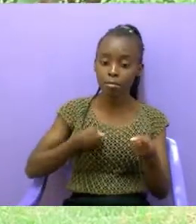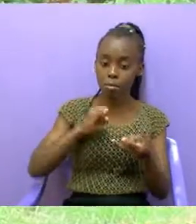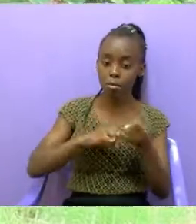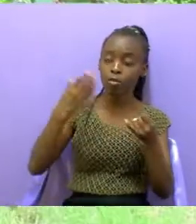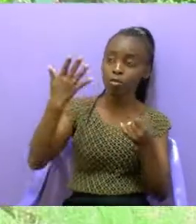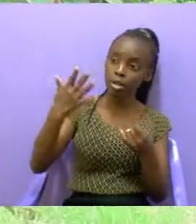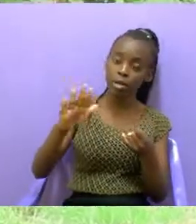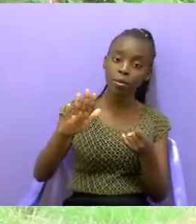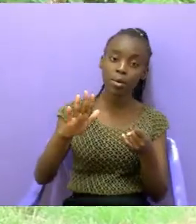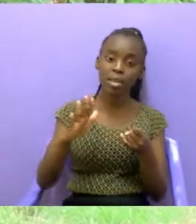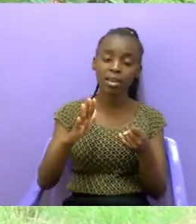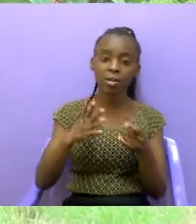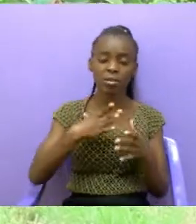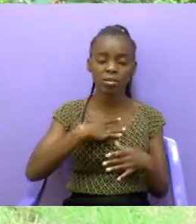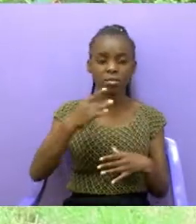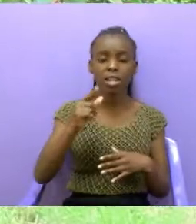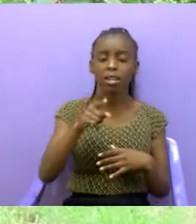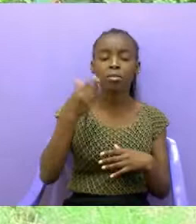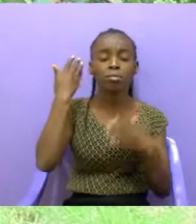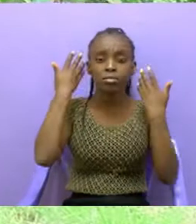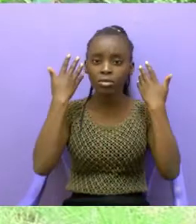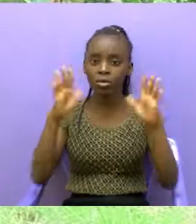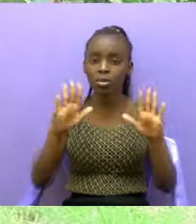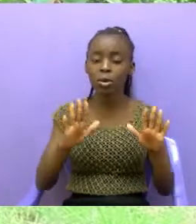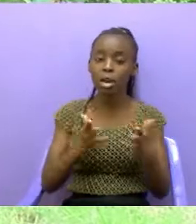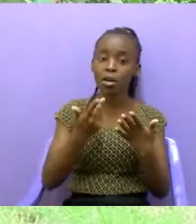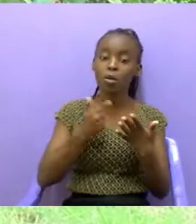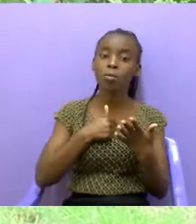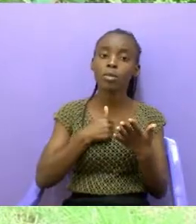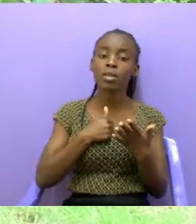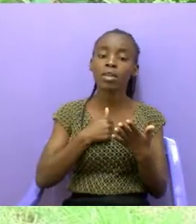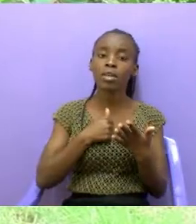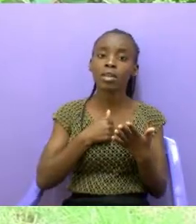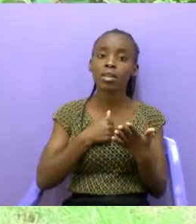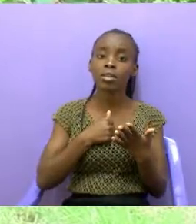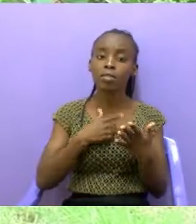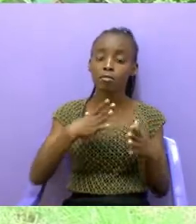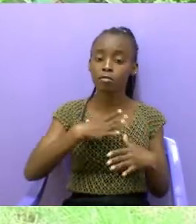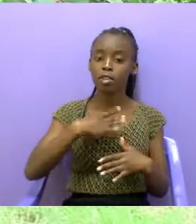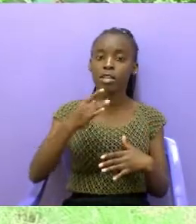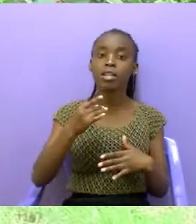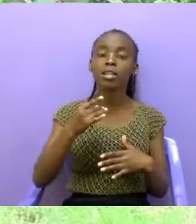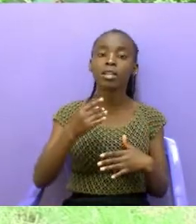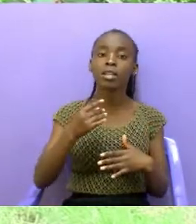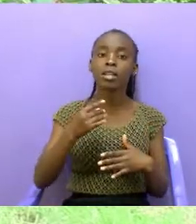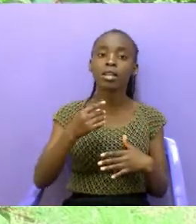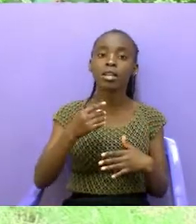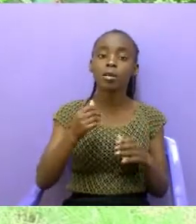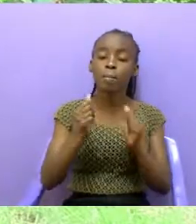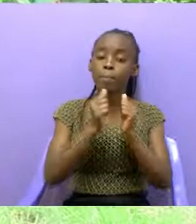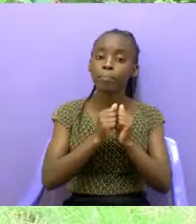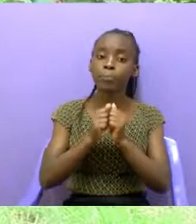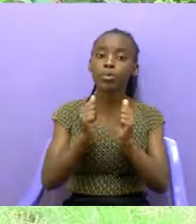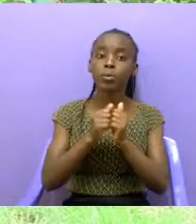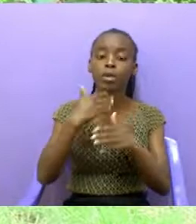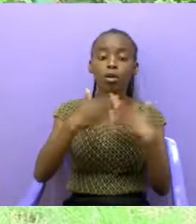haujui vile nimepoteza vitu za maana. Hebu nikuambie mtu wa Mungu, pamoja na hizo changamoto zote, elewa kwamba ni za muda. Kile kitu tubaki